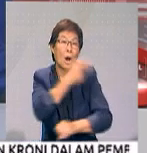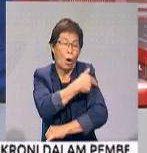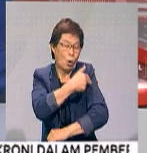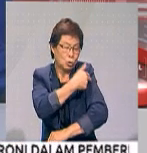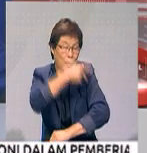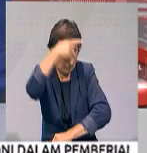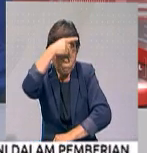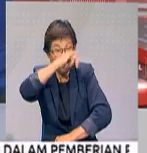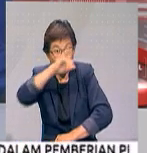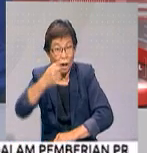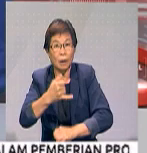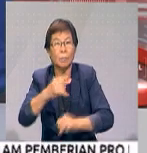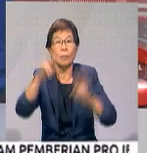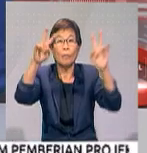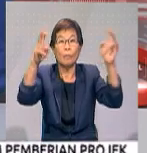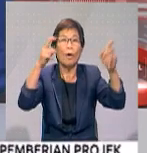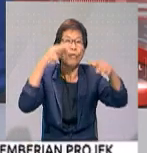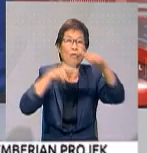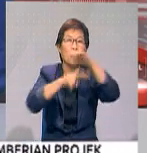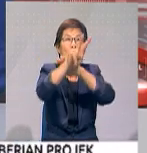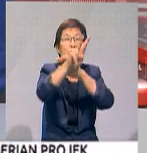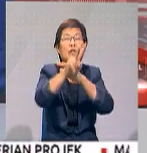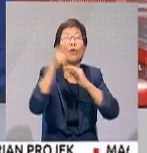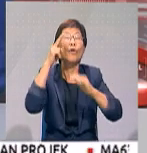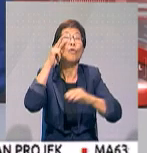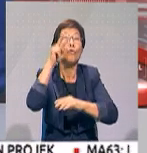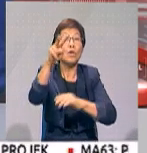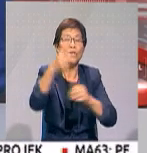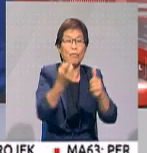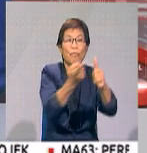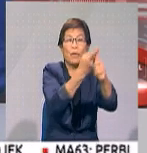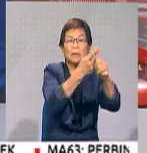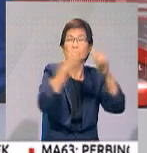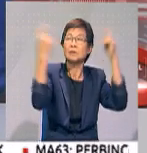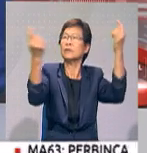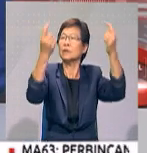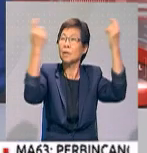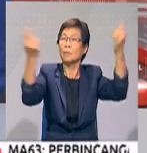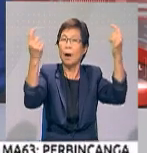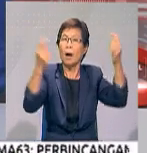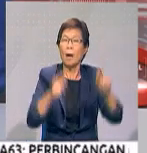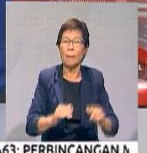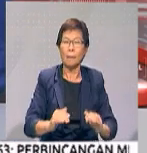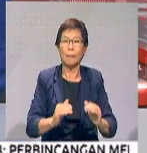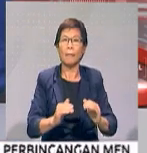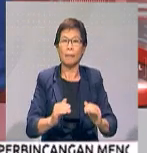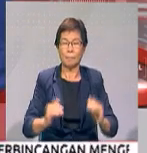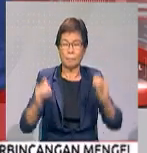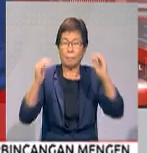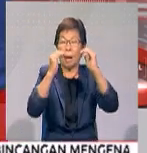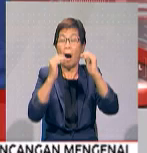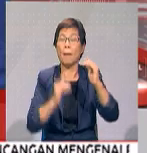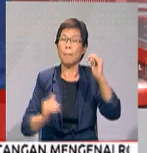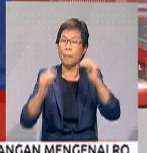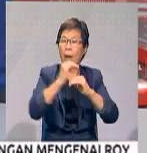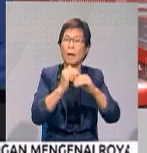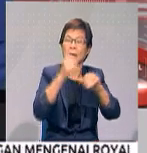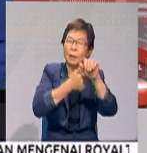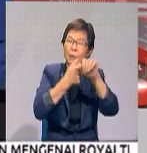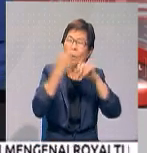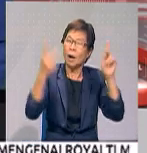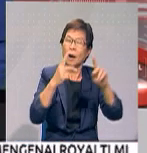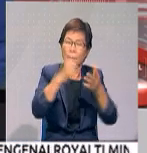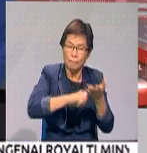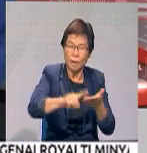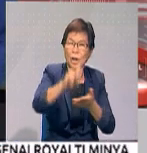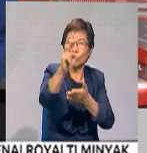Putrajaya itu bertemakan Vision First. Ia selari dengan sambutan peringkat antarabangsa yang diadakan setiap hari Khamis, minggu